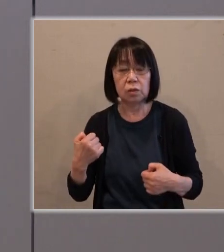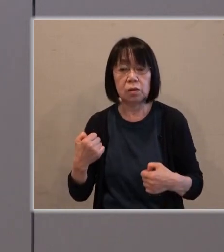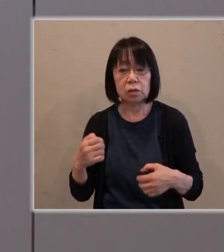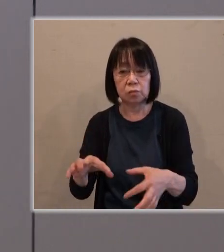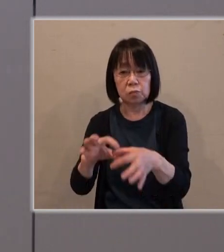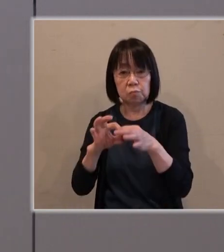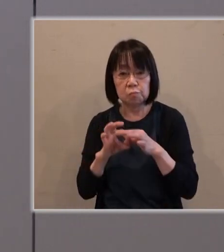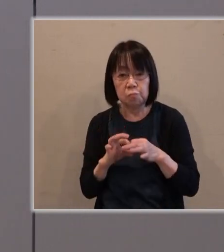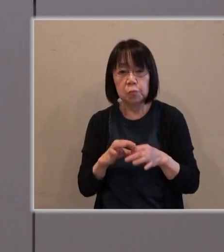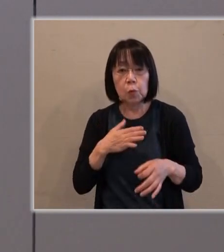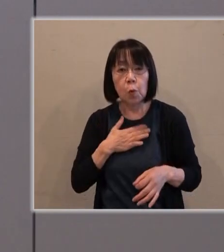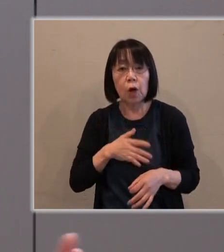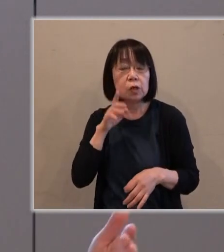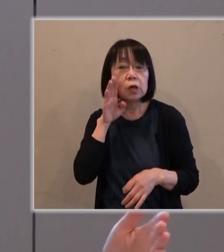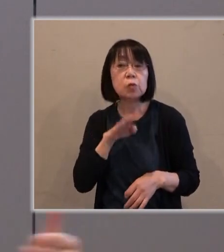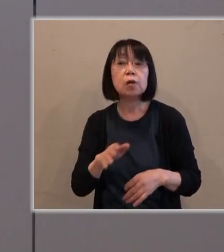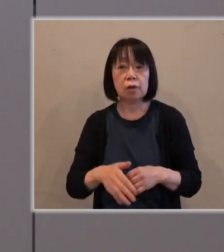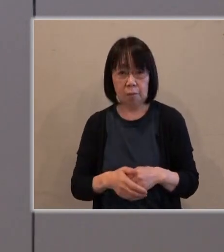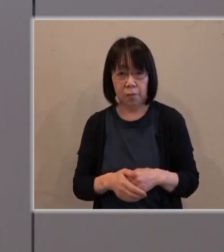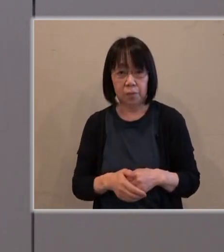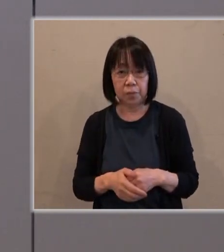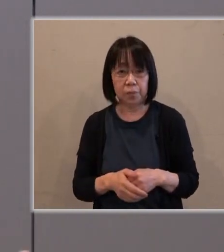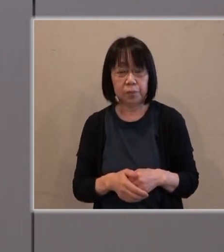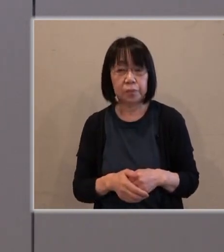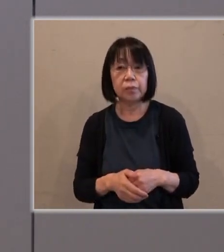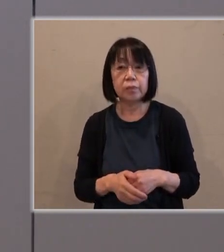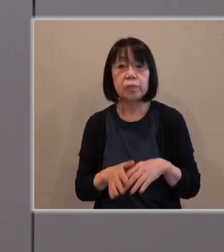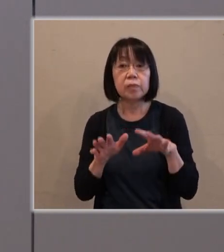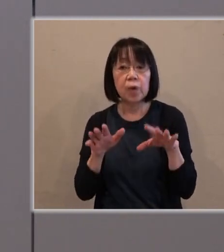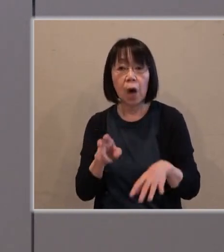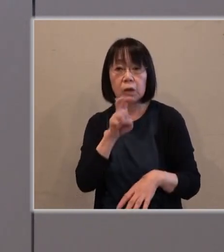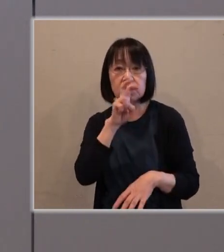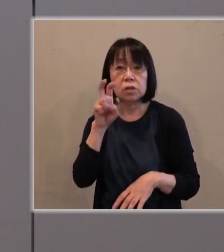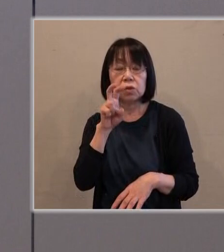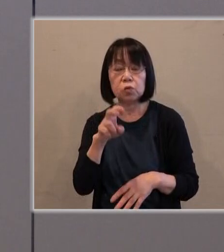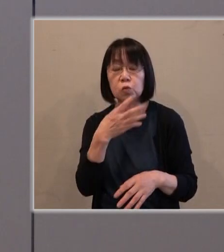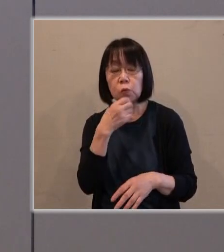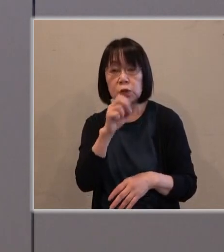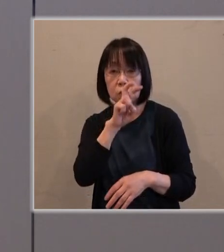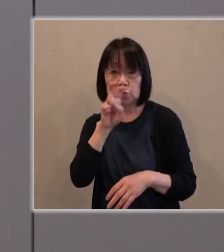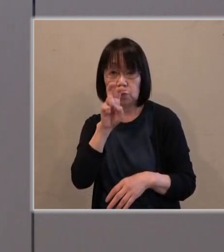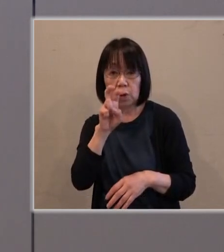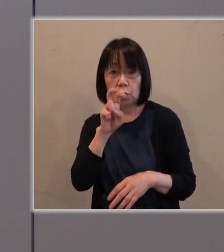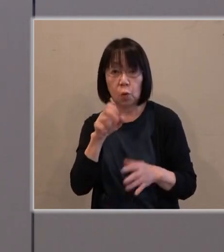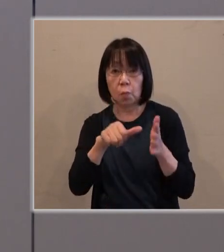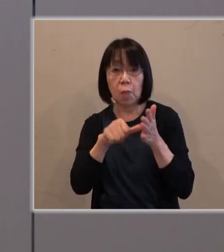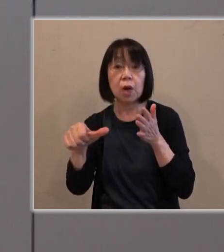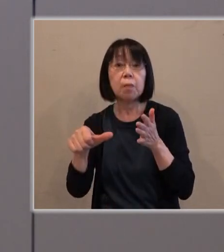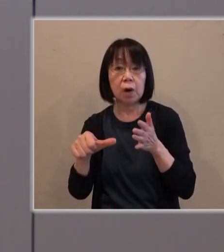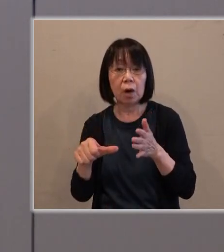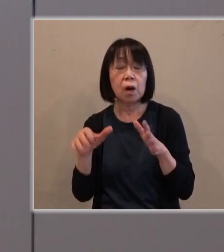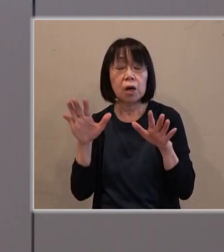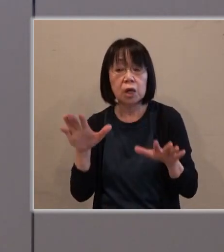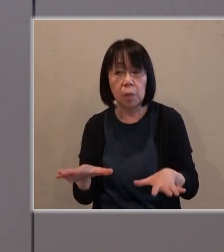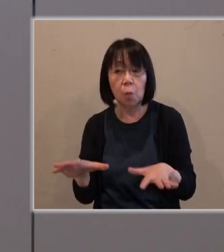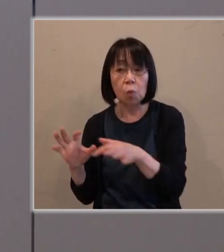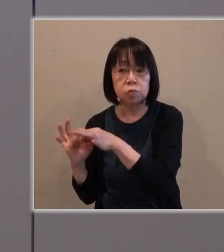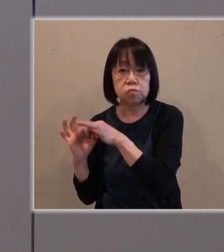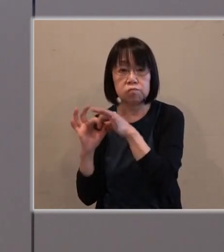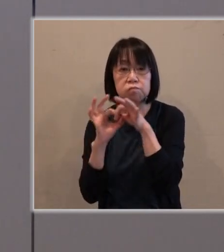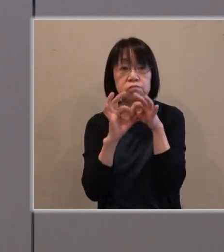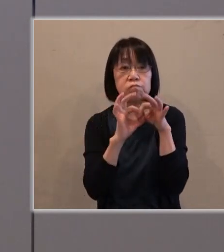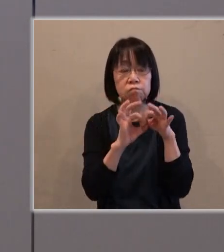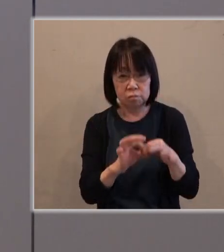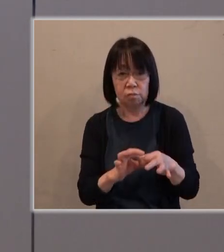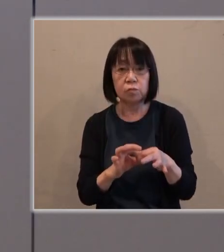では、今回こんな感じで20代のメンバーが今も続けているようなきっかけを作ってくれたのは、そういう場